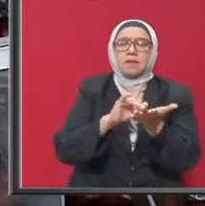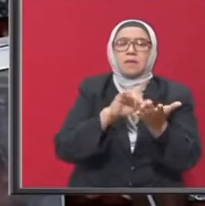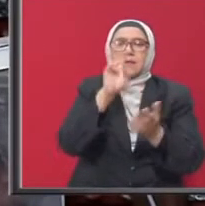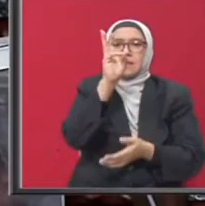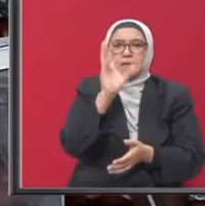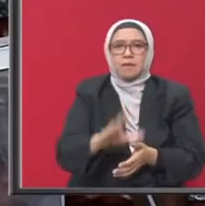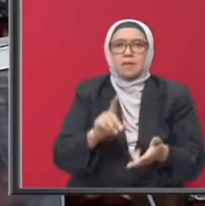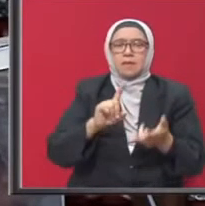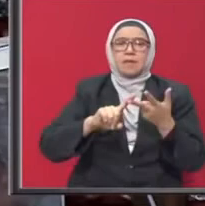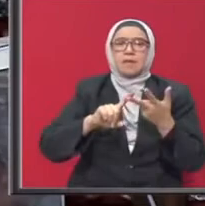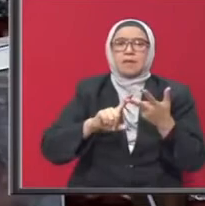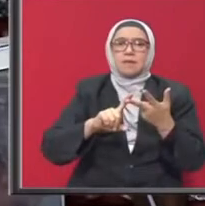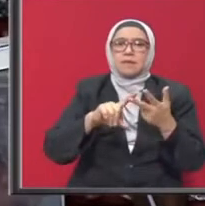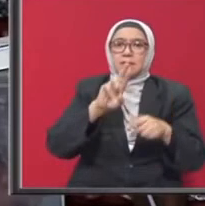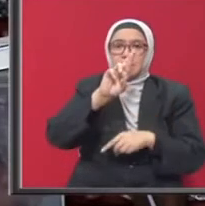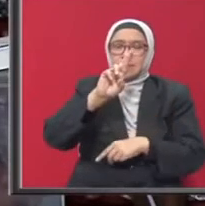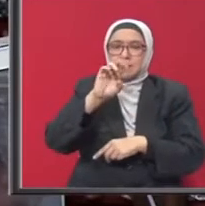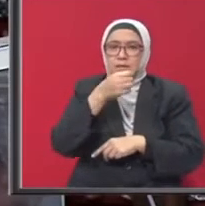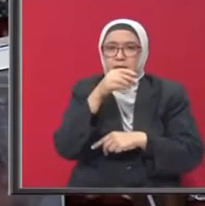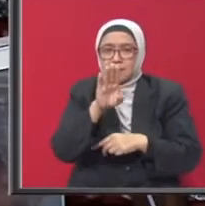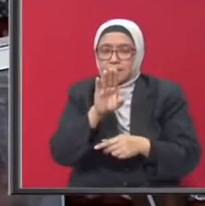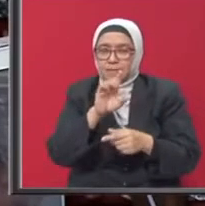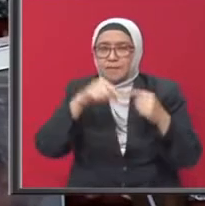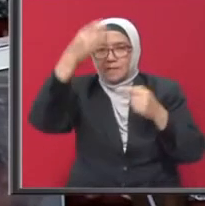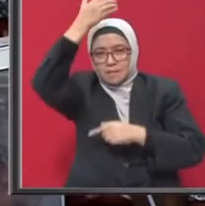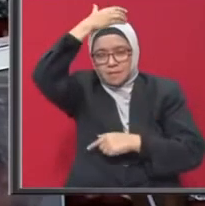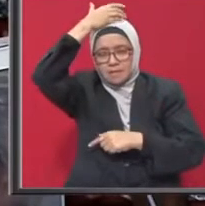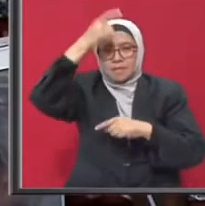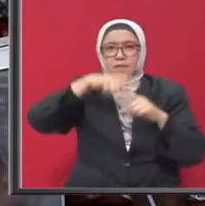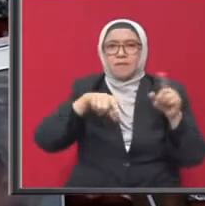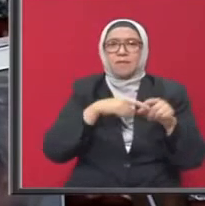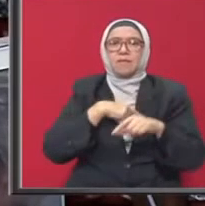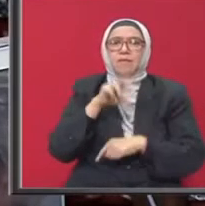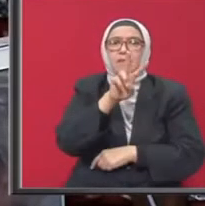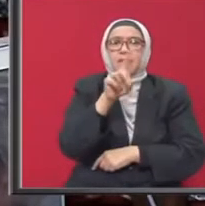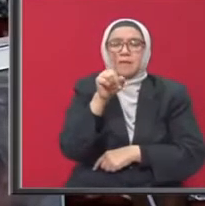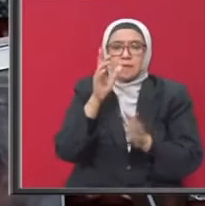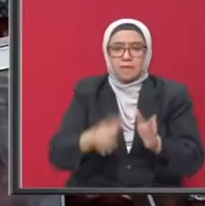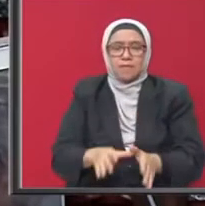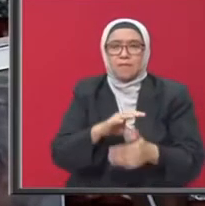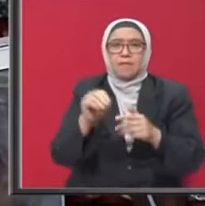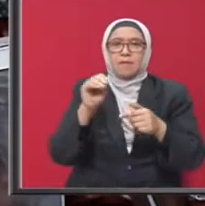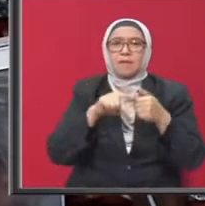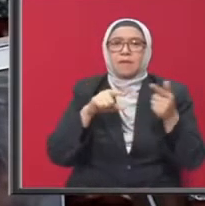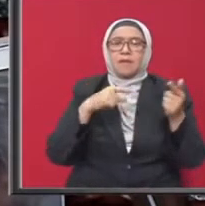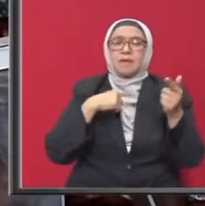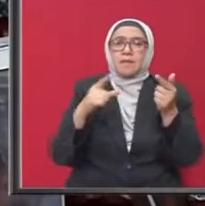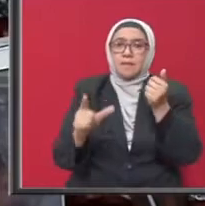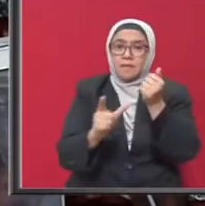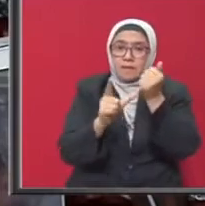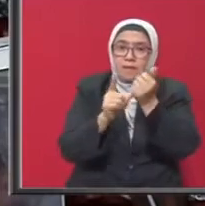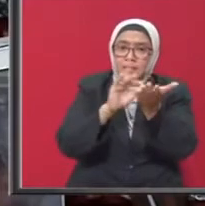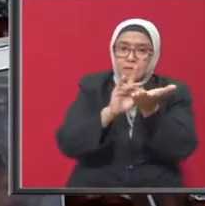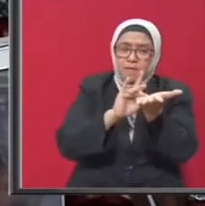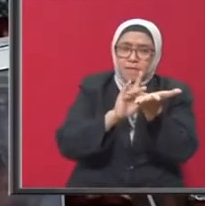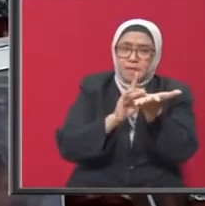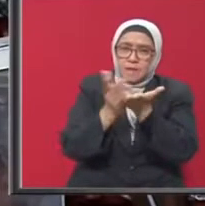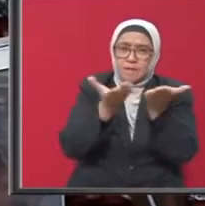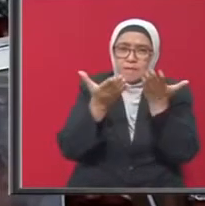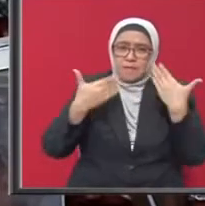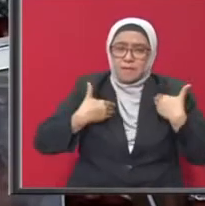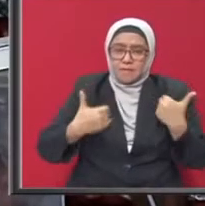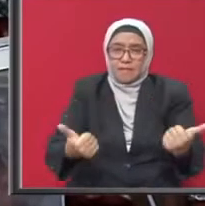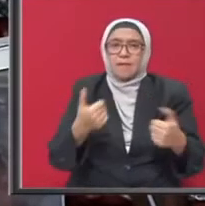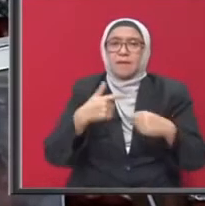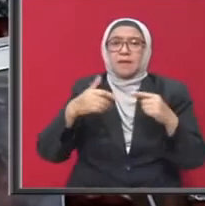punya perubatan kita ada 41 orang jururawat masyarakat kita the 7 plus Medan orang dan pembantu perawatan kesehatan kita ada